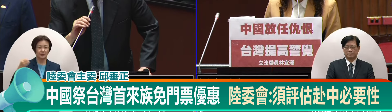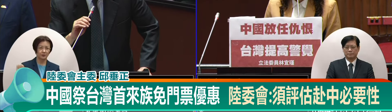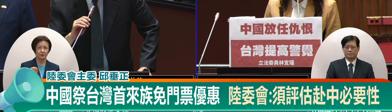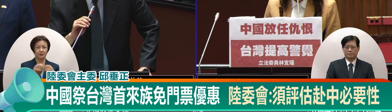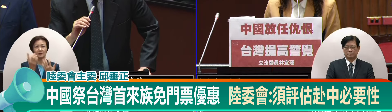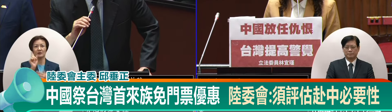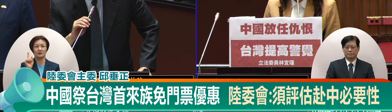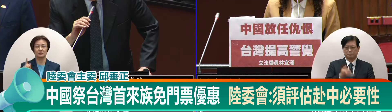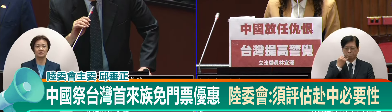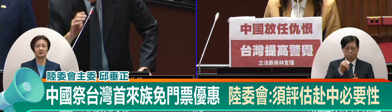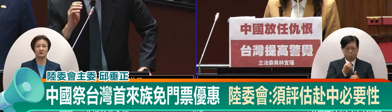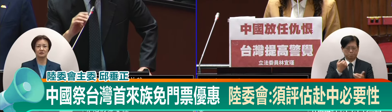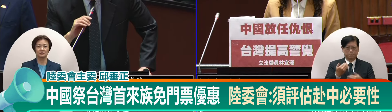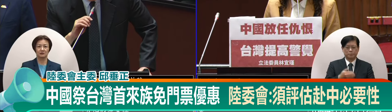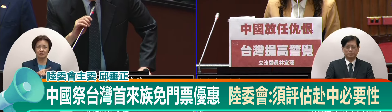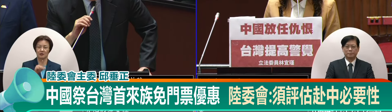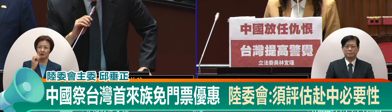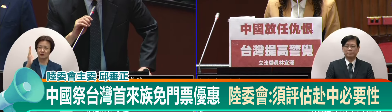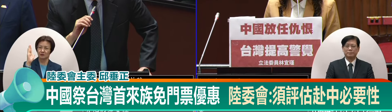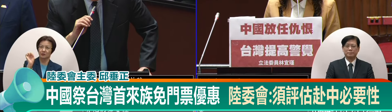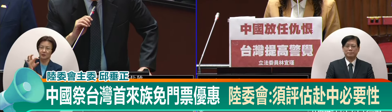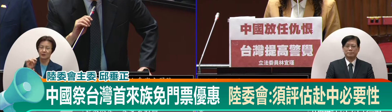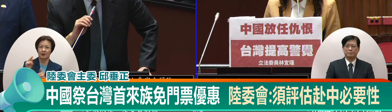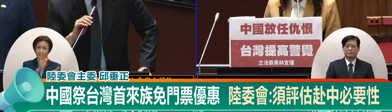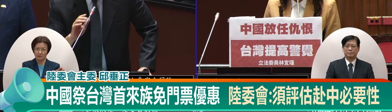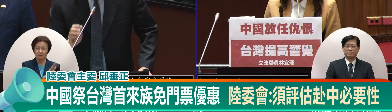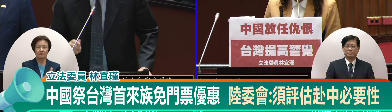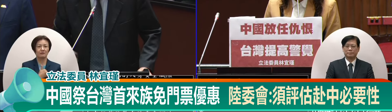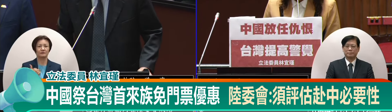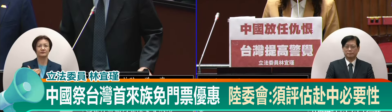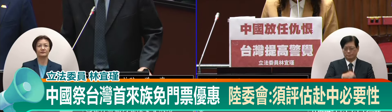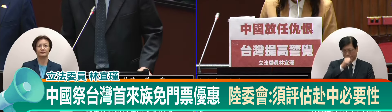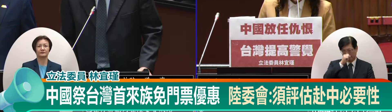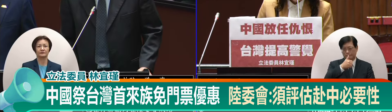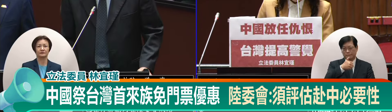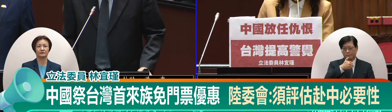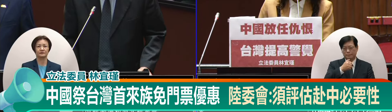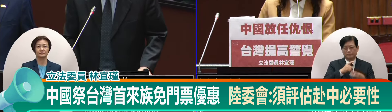我们可以给予及时的协助。 好，谢谢主委。